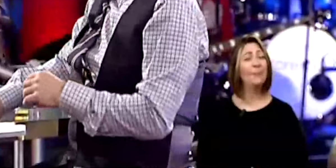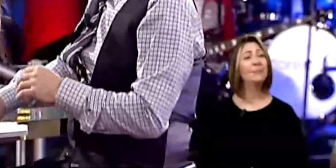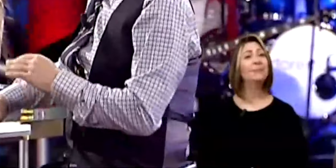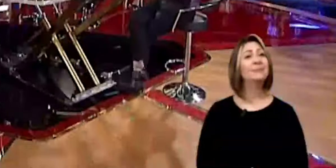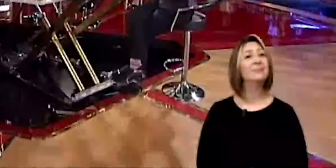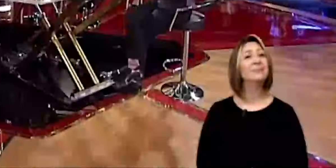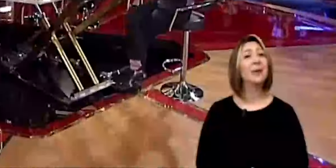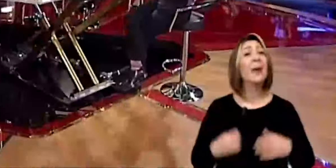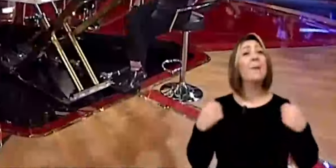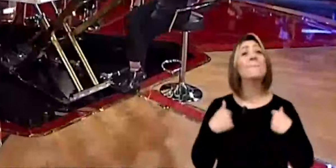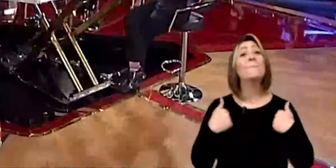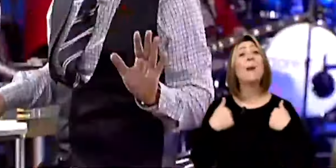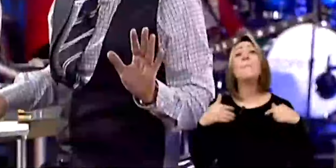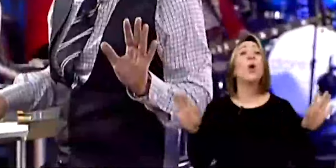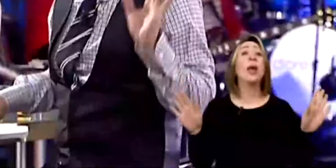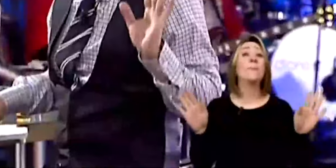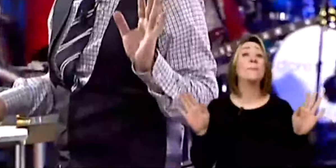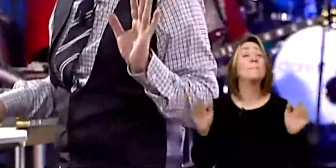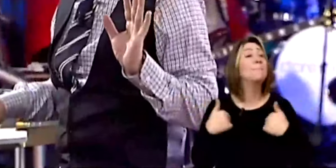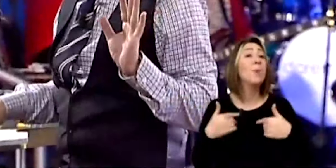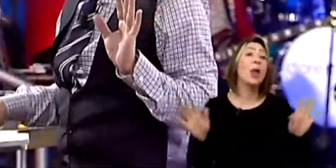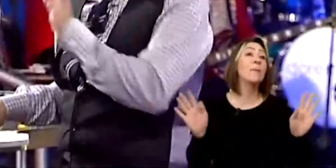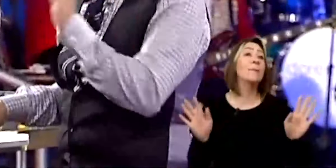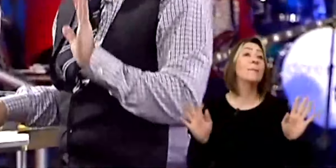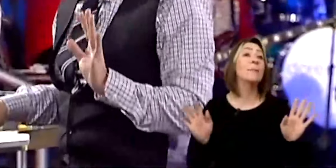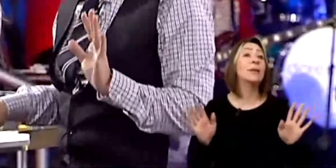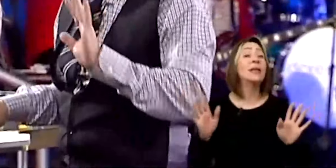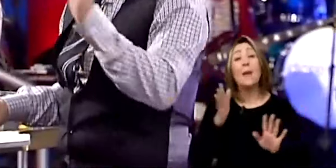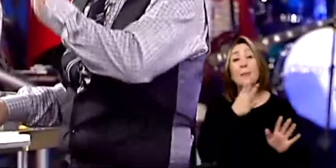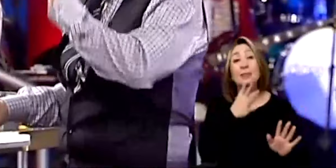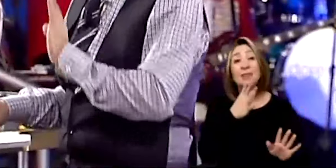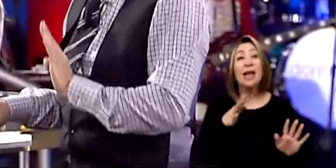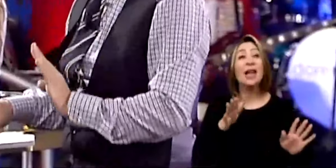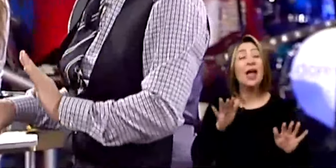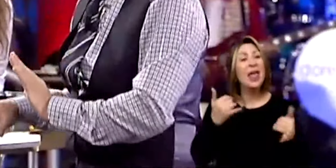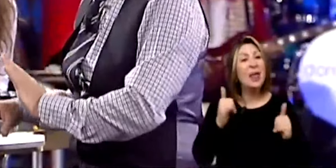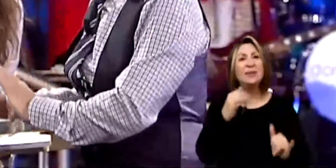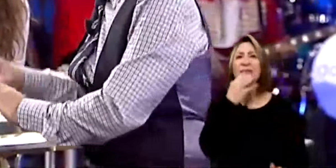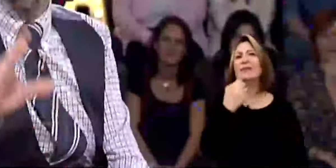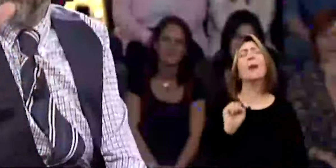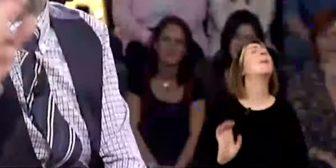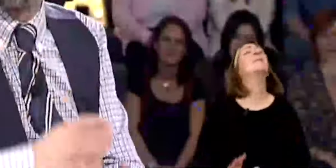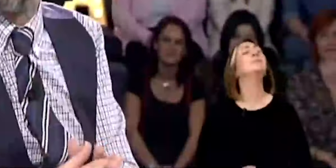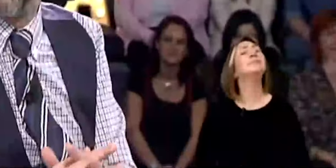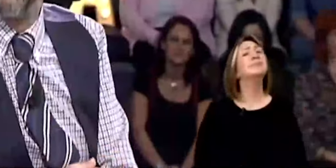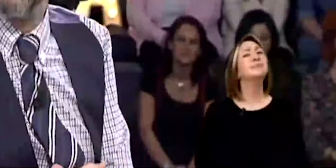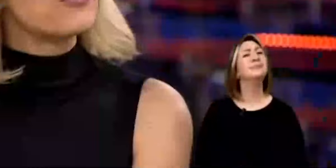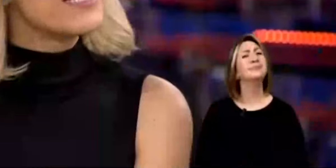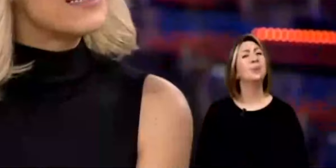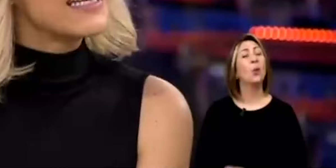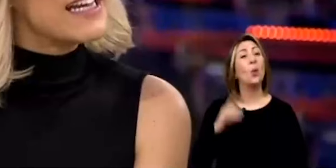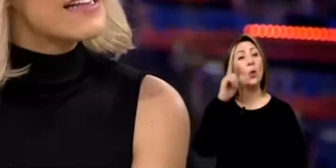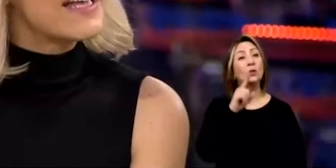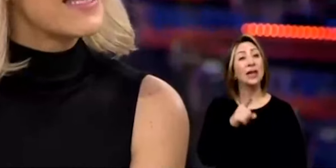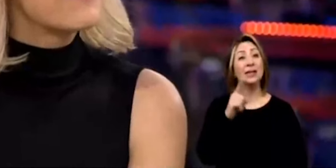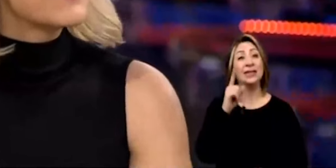Evet. Ben böyleyim artık. Böyleyim ben. Ya bilimsel haylazlığa izin veremem ben. Buyurun Ece hocam. O